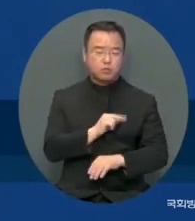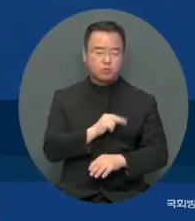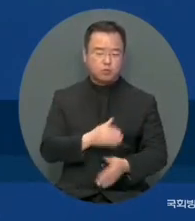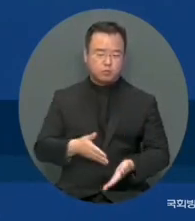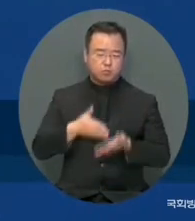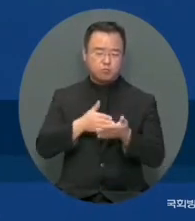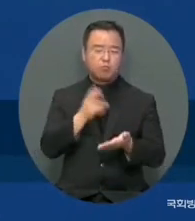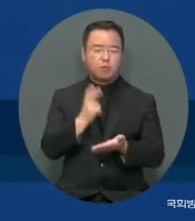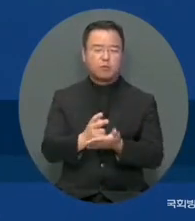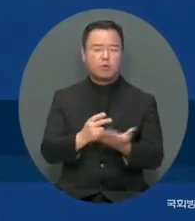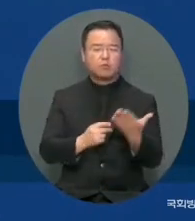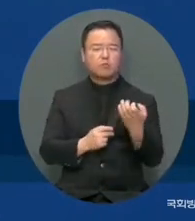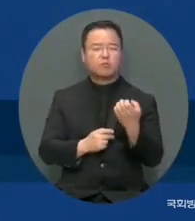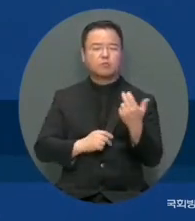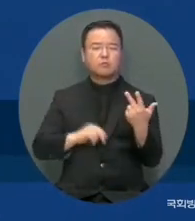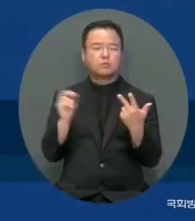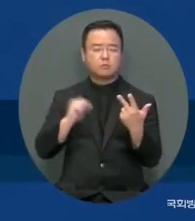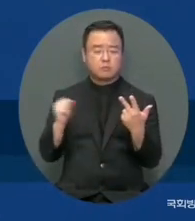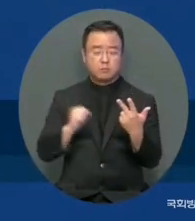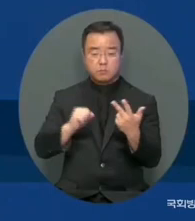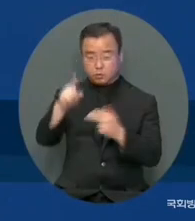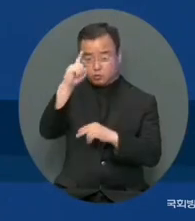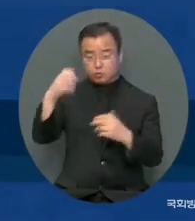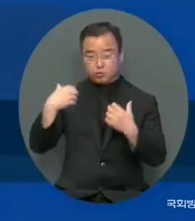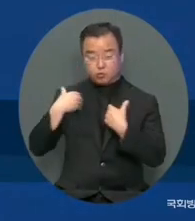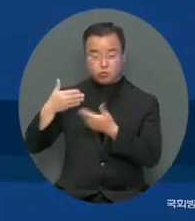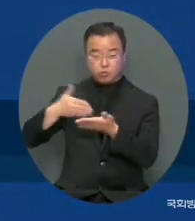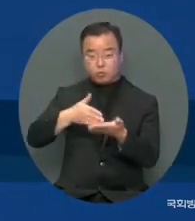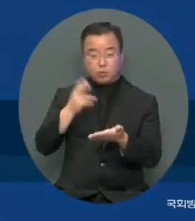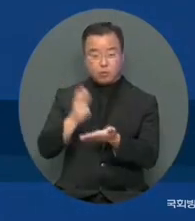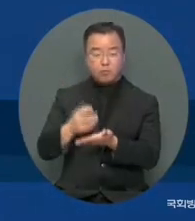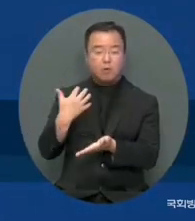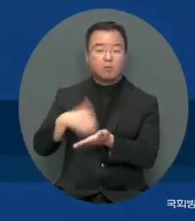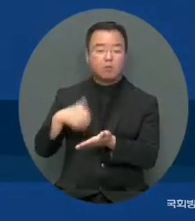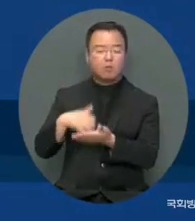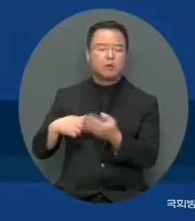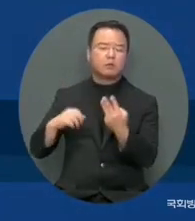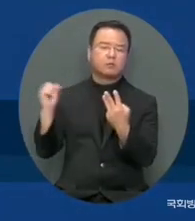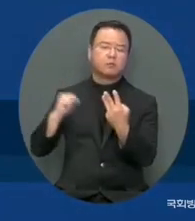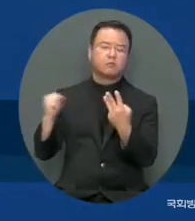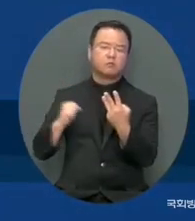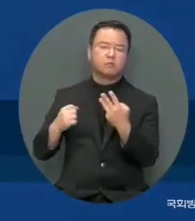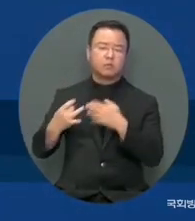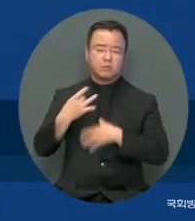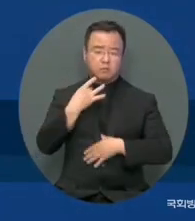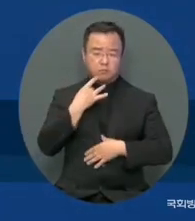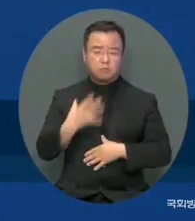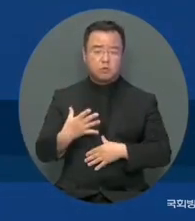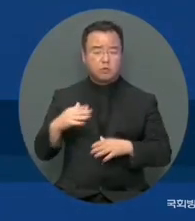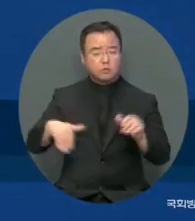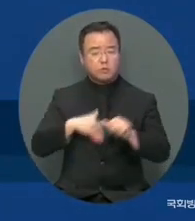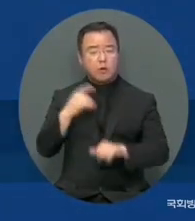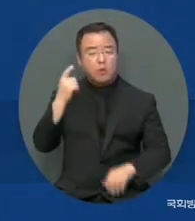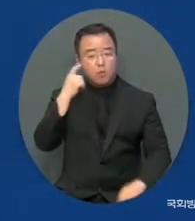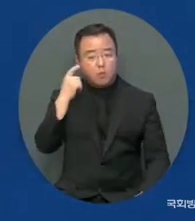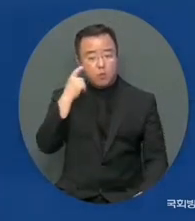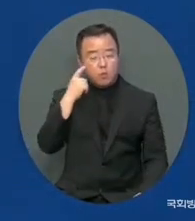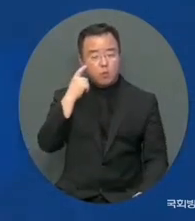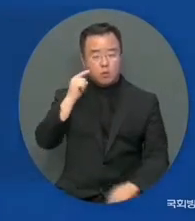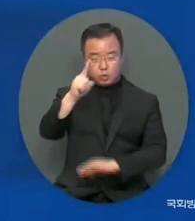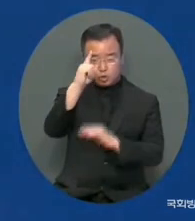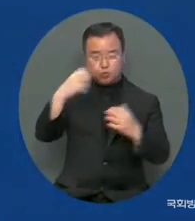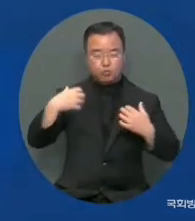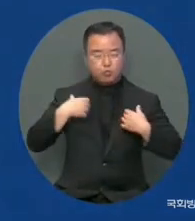97%에 이르고 있습니다. 정부 입법은 3%에 불과합니다. 상황이 이렇게 된 것은 정부가